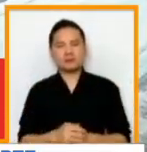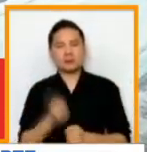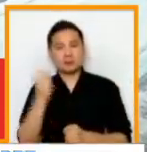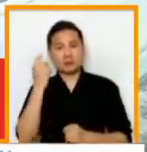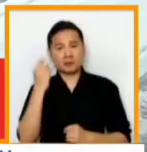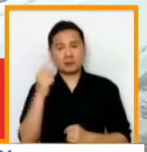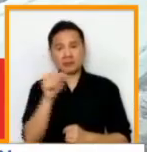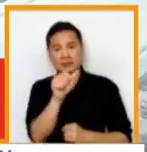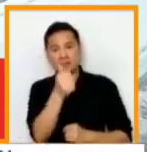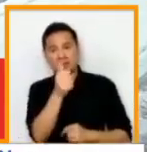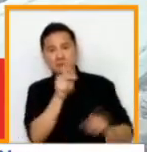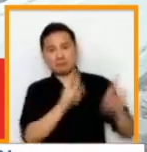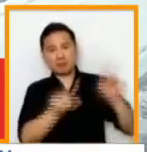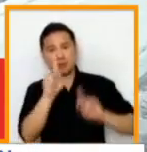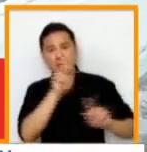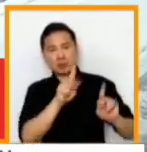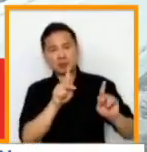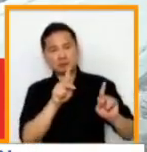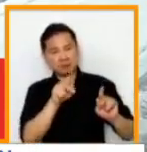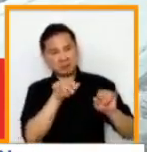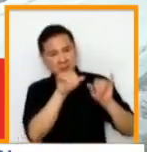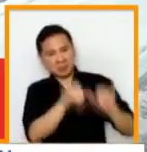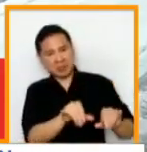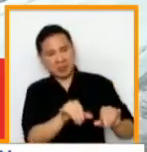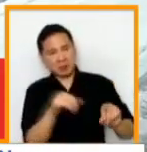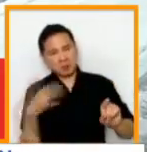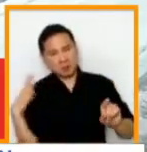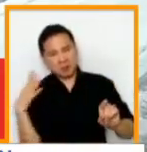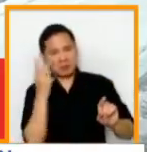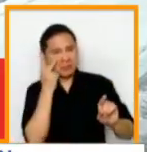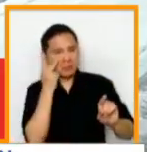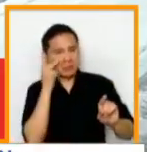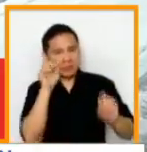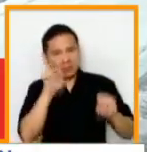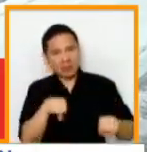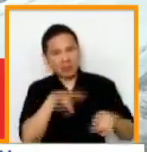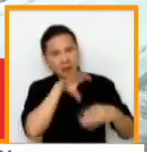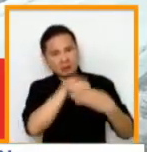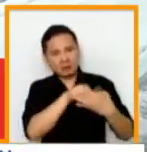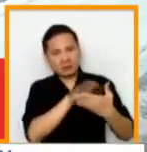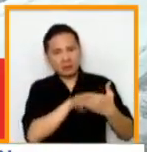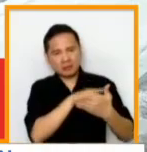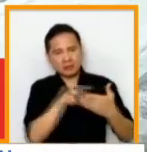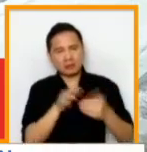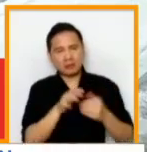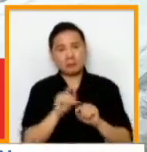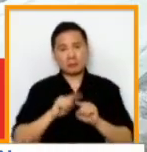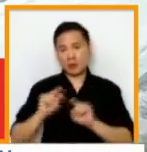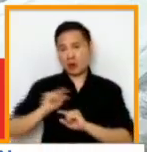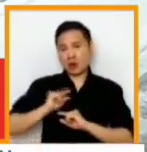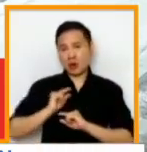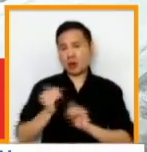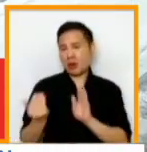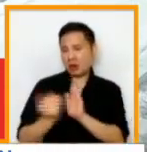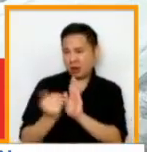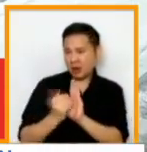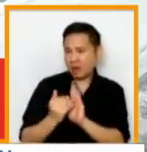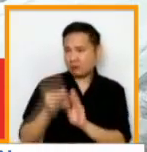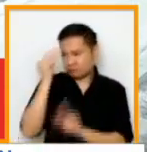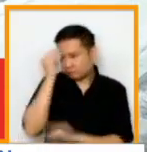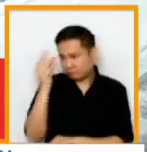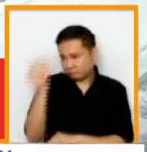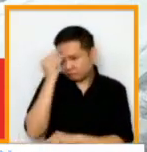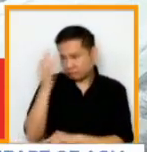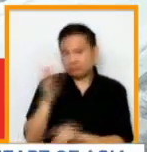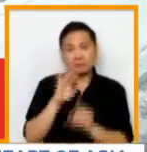na nagbabaka sakali na sila makakakuha pa rin ng slot. Pero paulit-ulit na sinasabi ng mga gwardiya nitong mall, maging ng mga pulis at mga taga-barangay